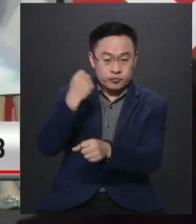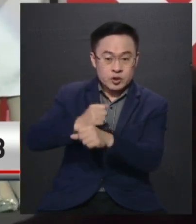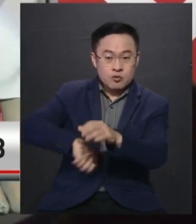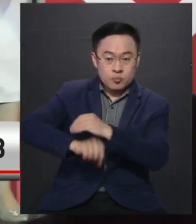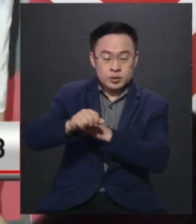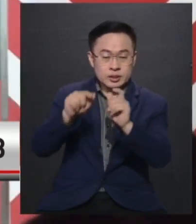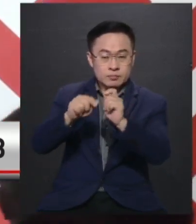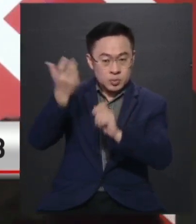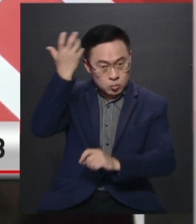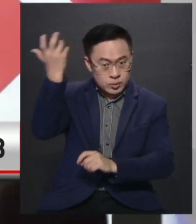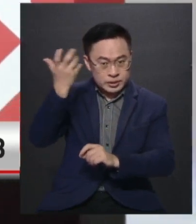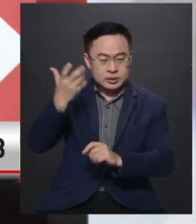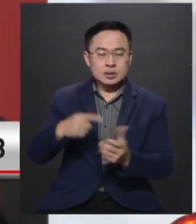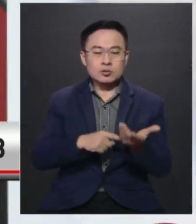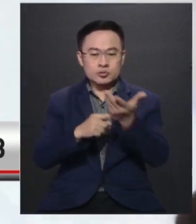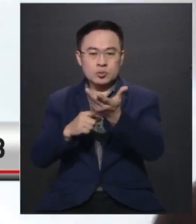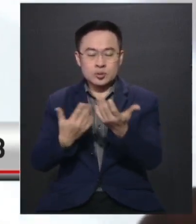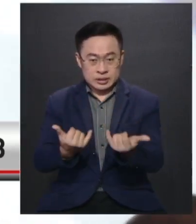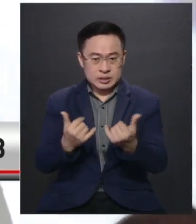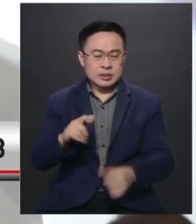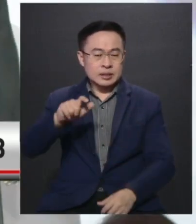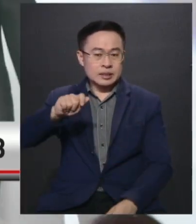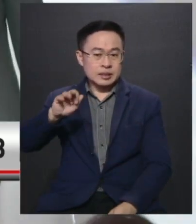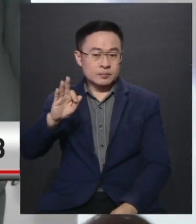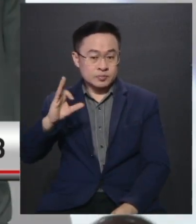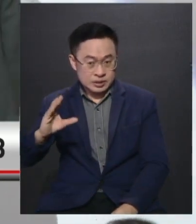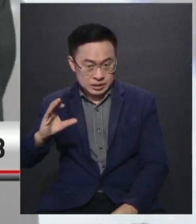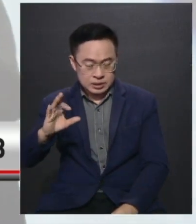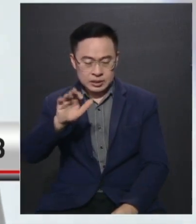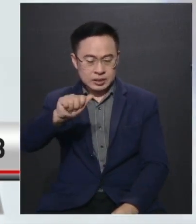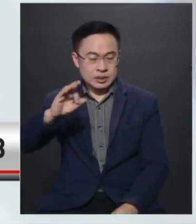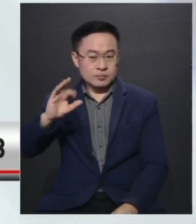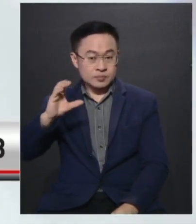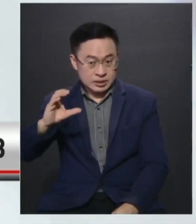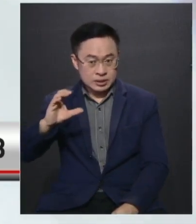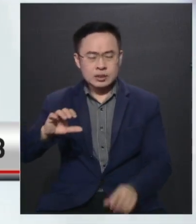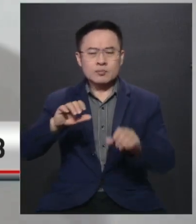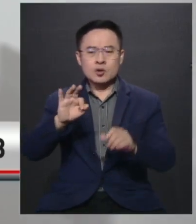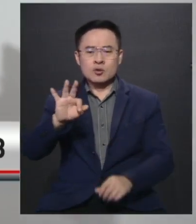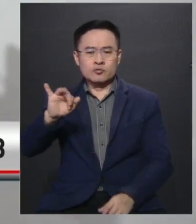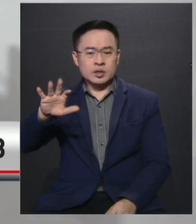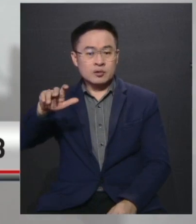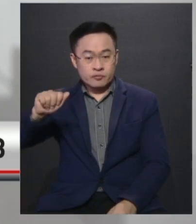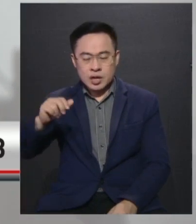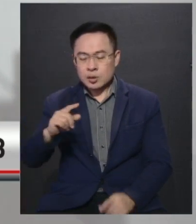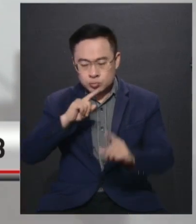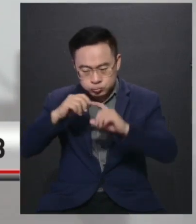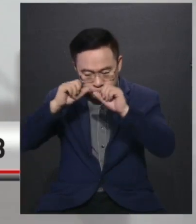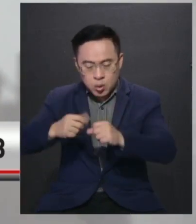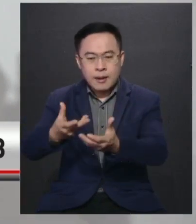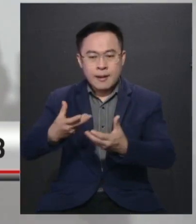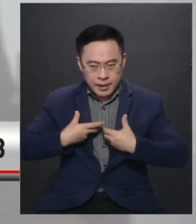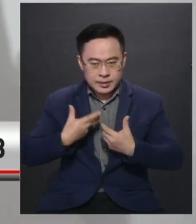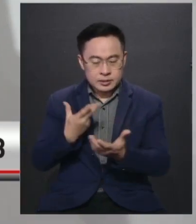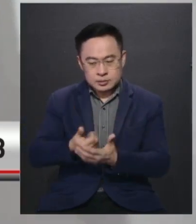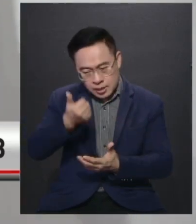หัวหินโดยอยู่ระหว่างการพิจารณาอยู่ก็ขอให้เราเนี่ยทำสำเร็จเหมือนกับการก่อสร้างที่ทำการสมาคมแห่งใหม่ซึ่งจะ